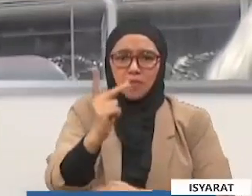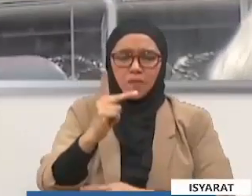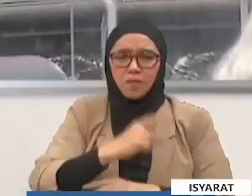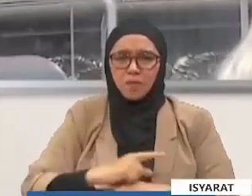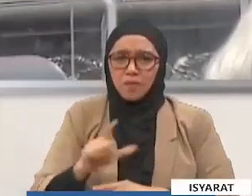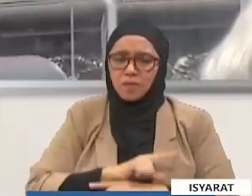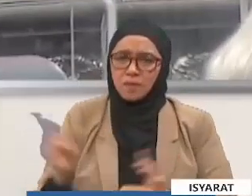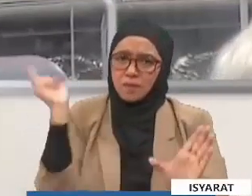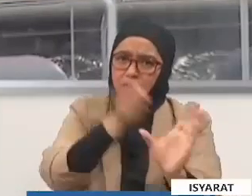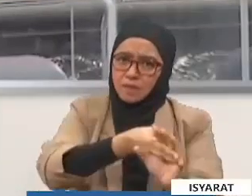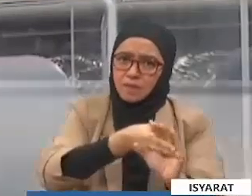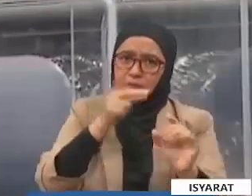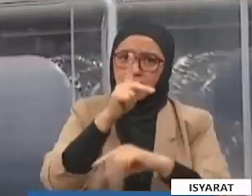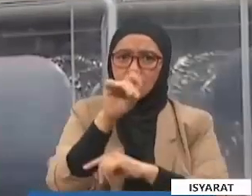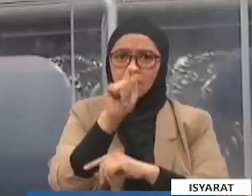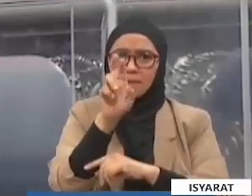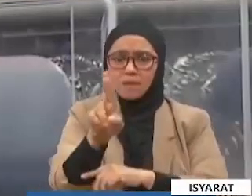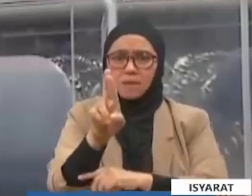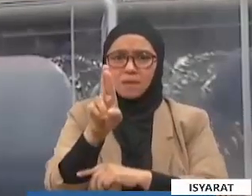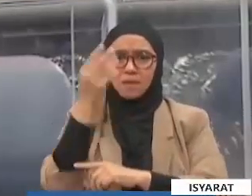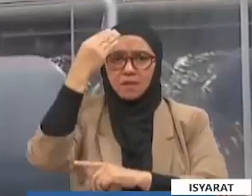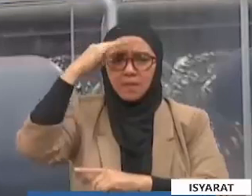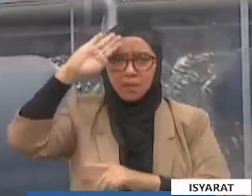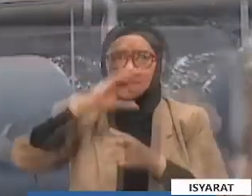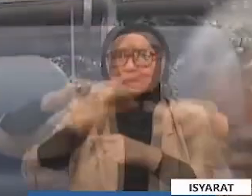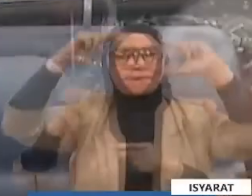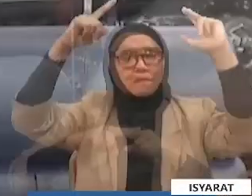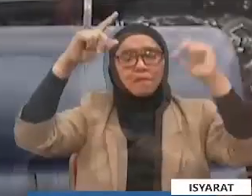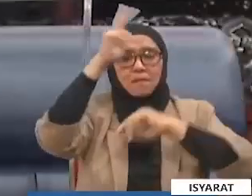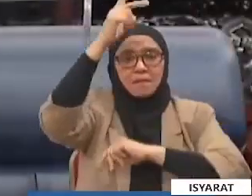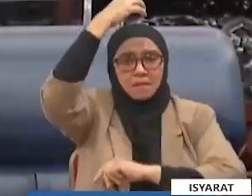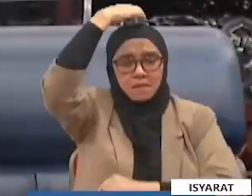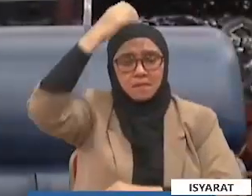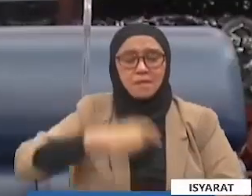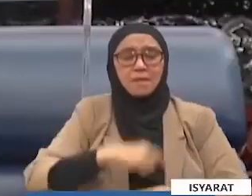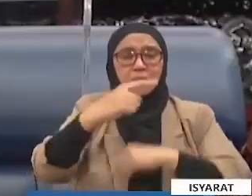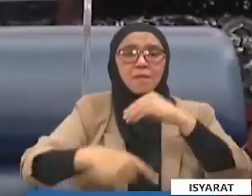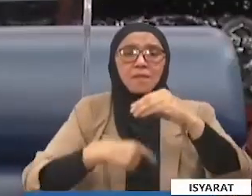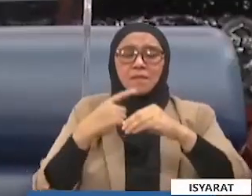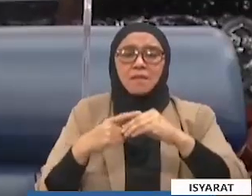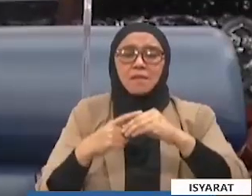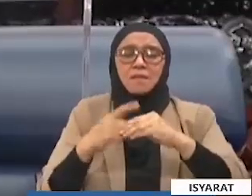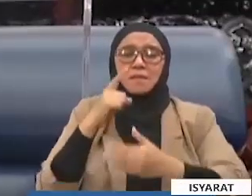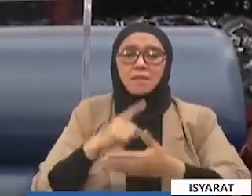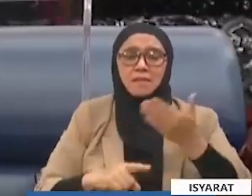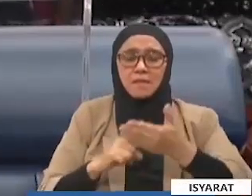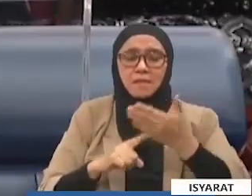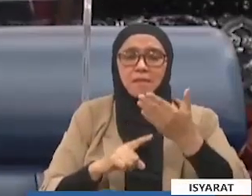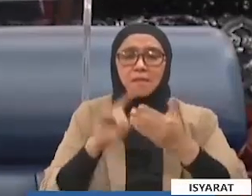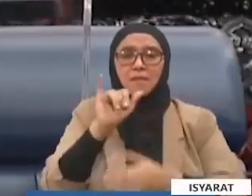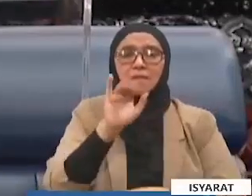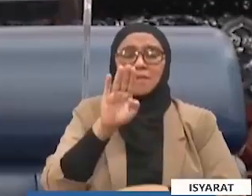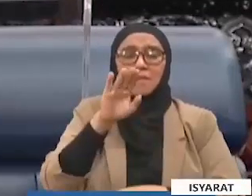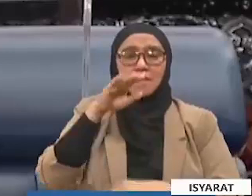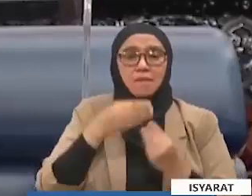Penyertaan kontraktor Bumi Putera dan penyertaan local contractors. Ini apa yang berhormat pasti salah